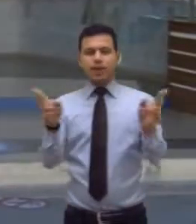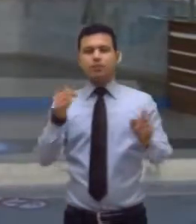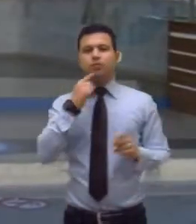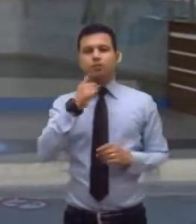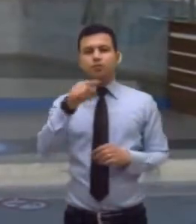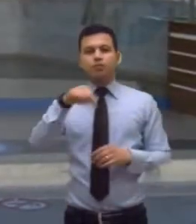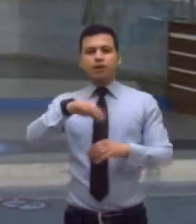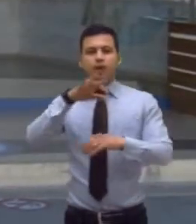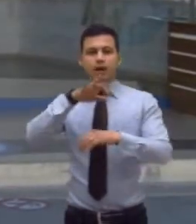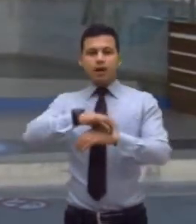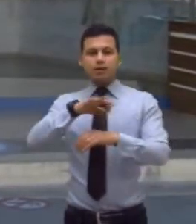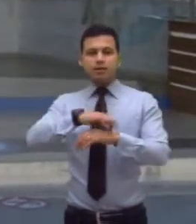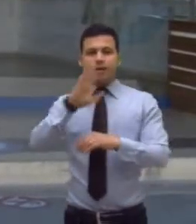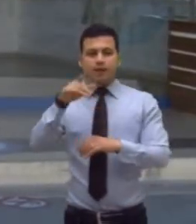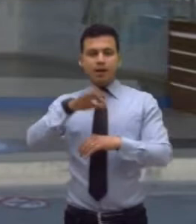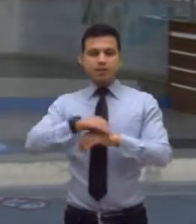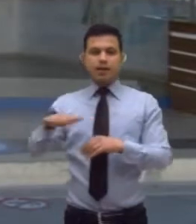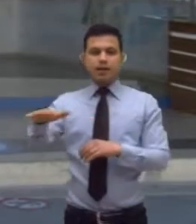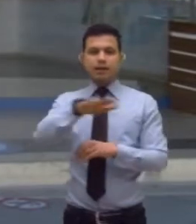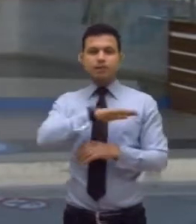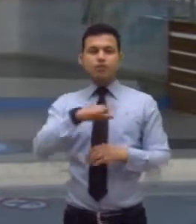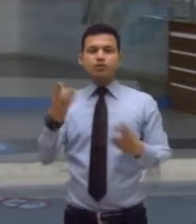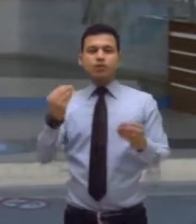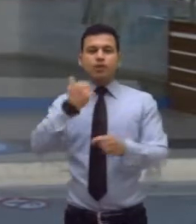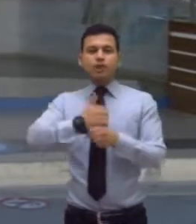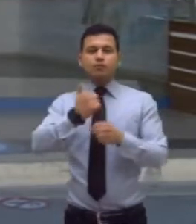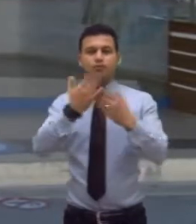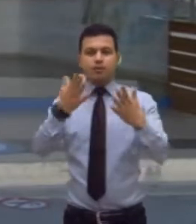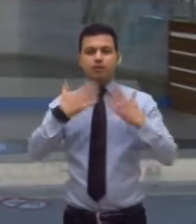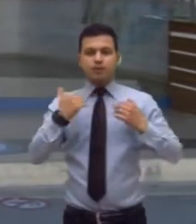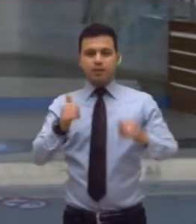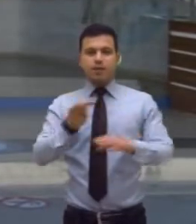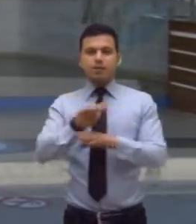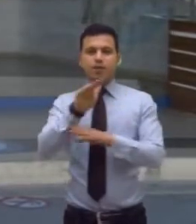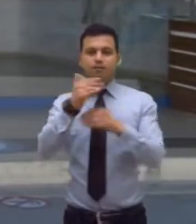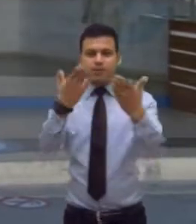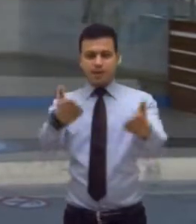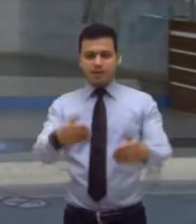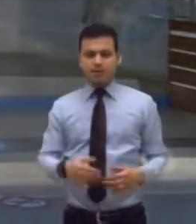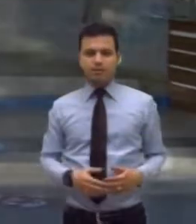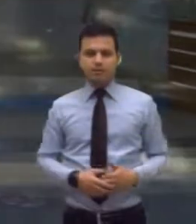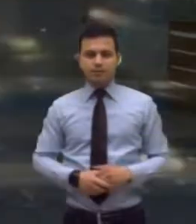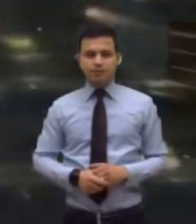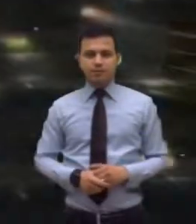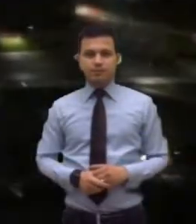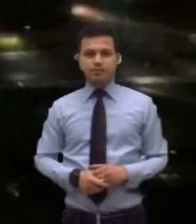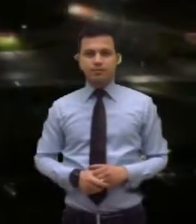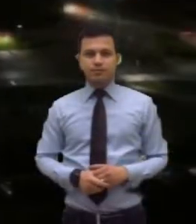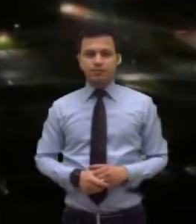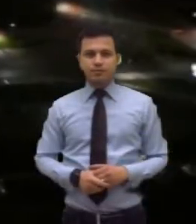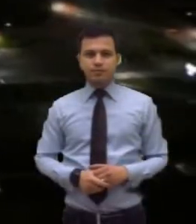Hastanemizden hizmet alan tüm hasta ve hasta yakınlarımıza geçmiş olsun der, sağlıklı yaşam dileriz.